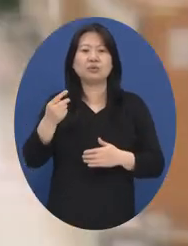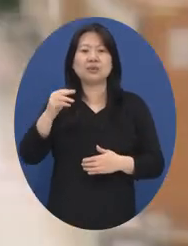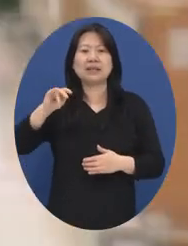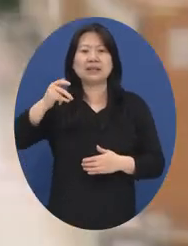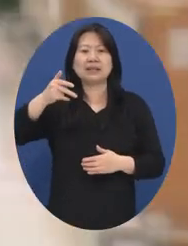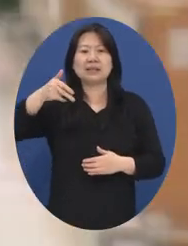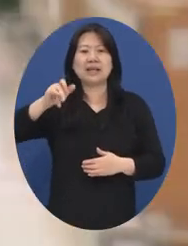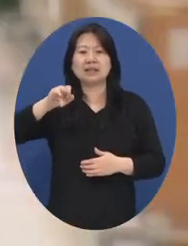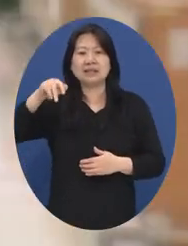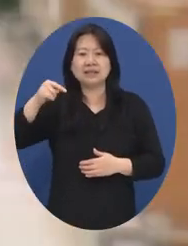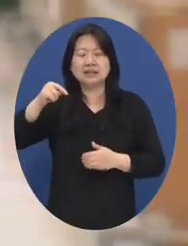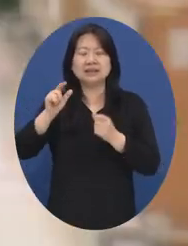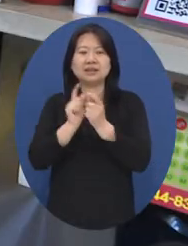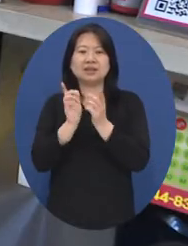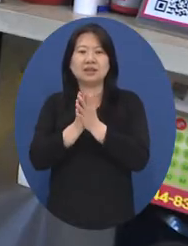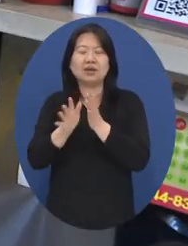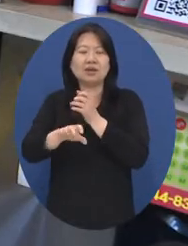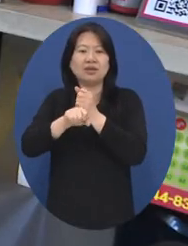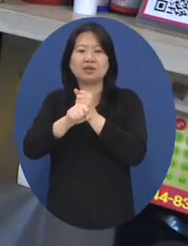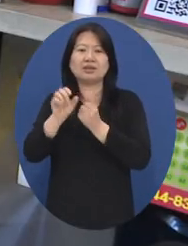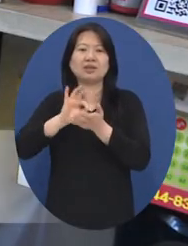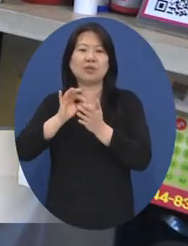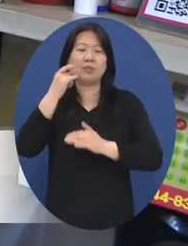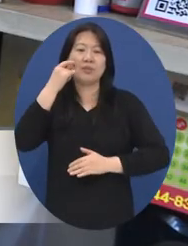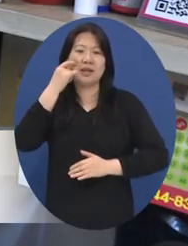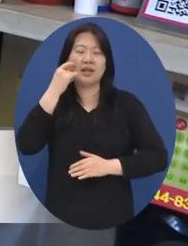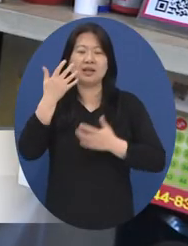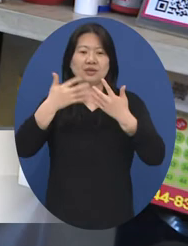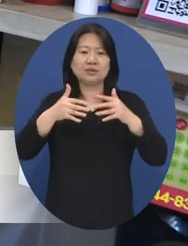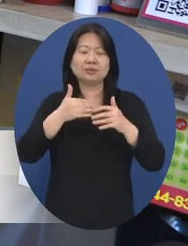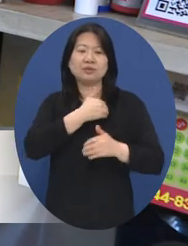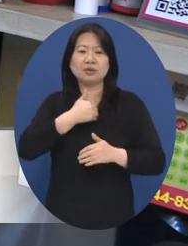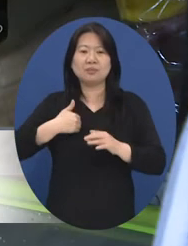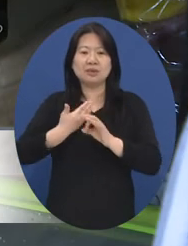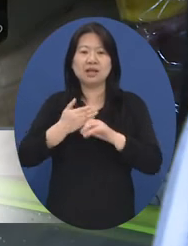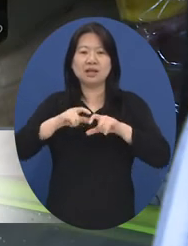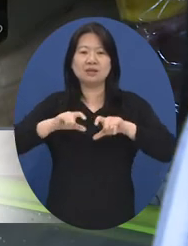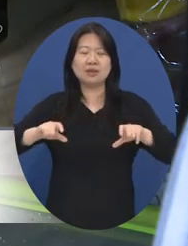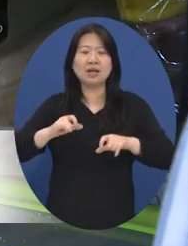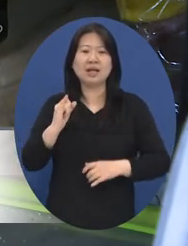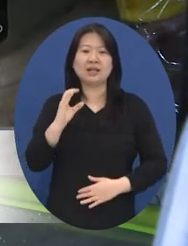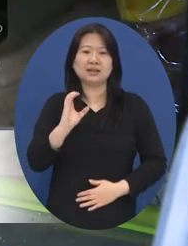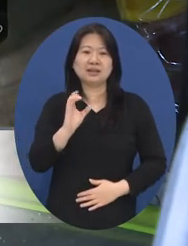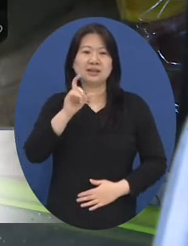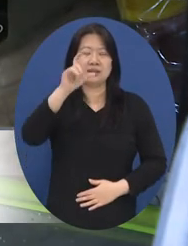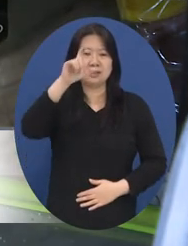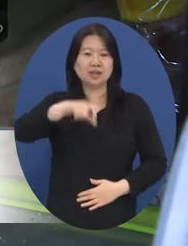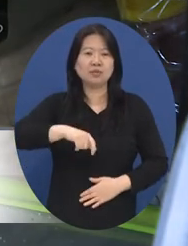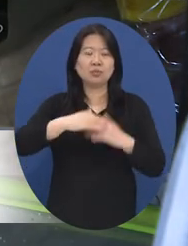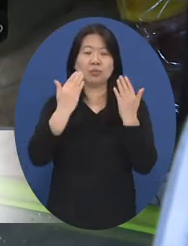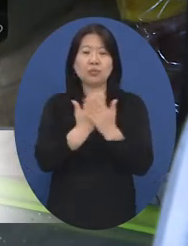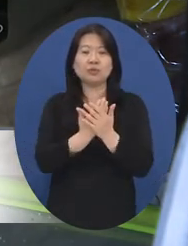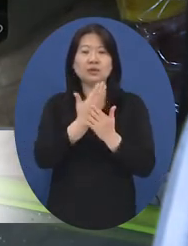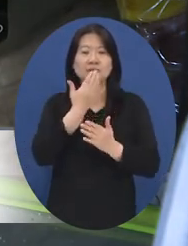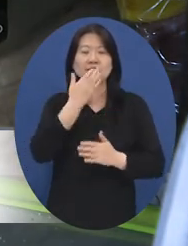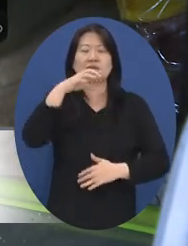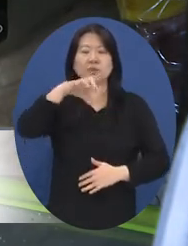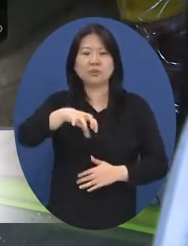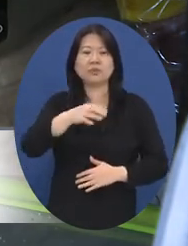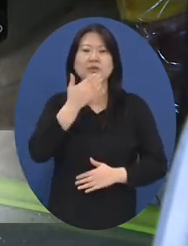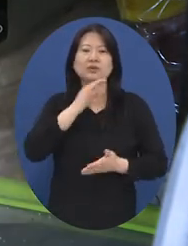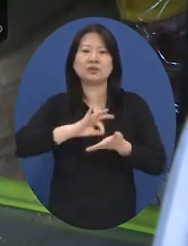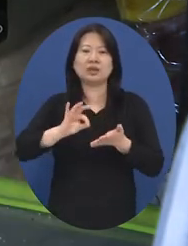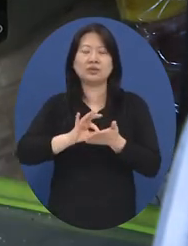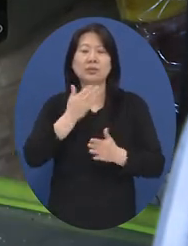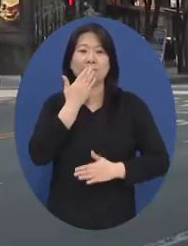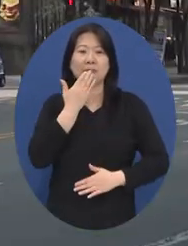는 사용할 수 없습니다 이 기준만 충족한다면 사실상 일반 ic 카드로 결제 가능한 모든 매장에서 사용할